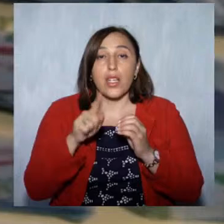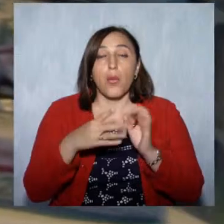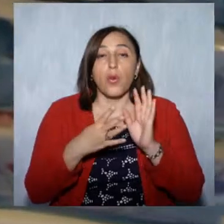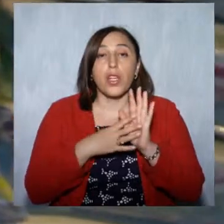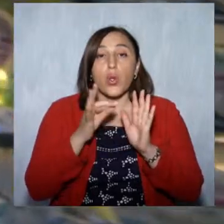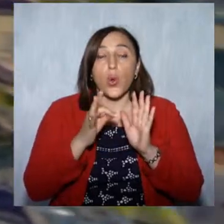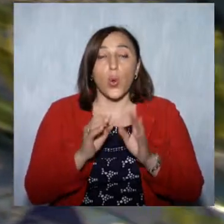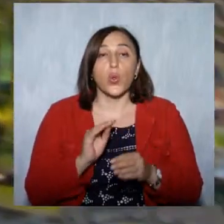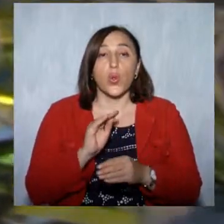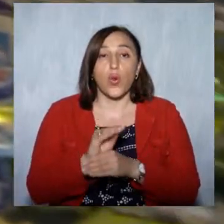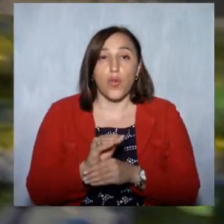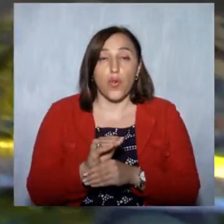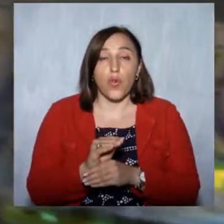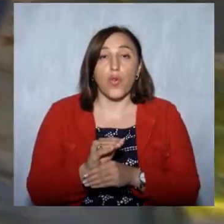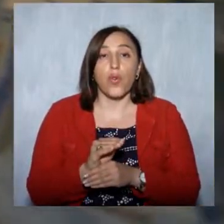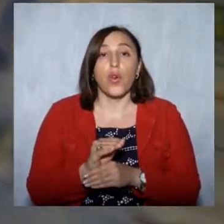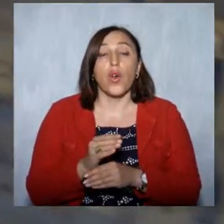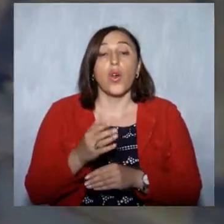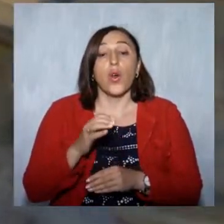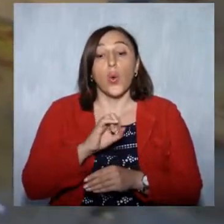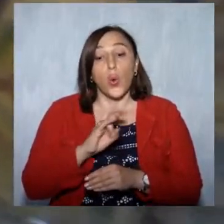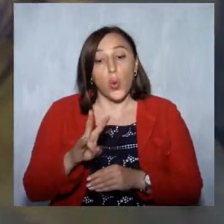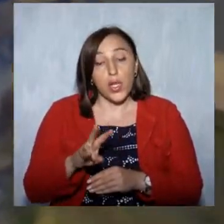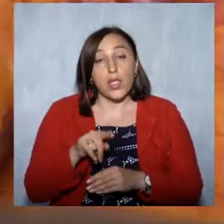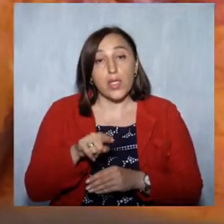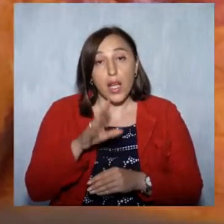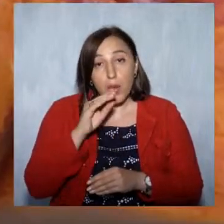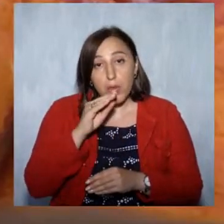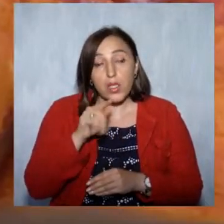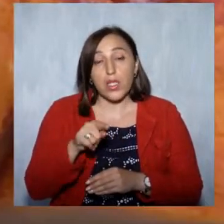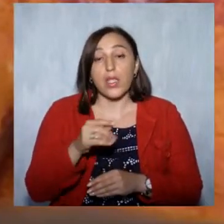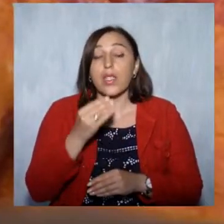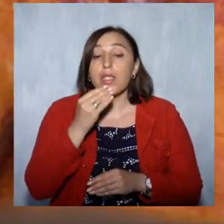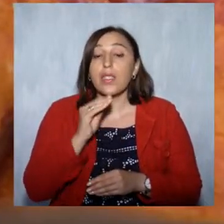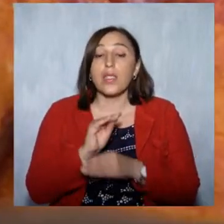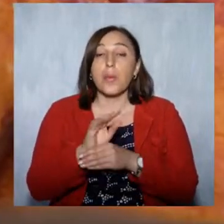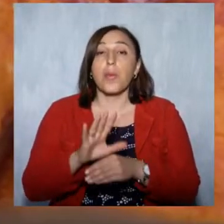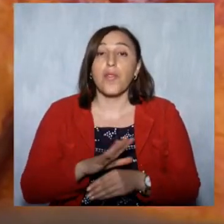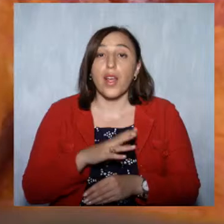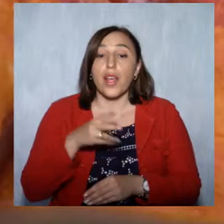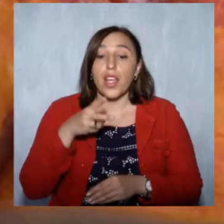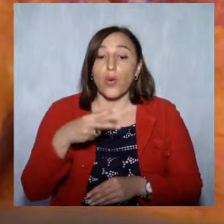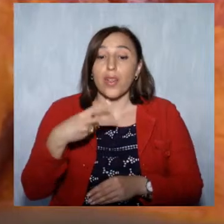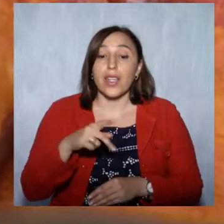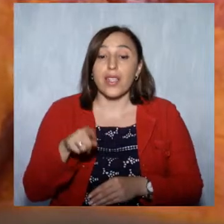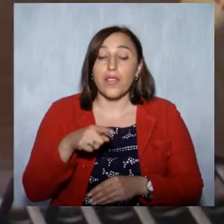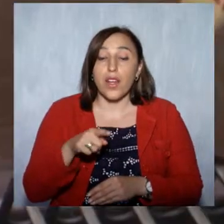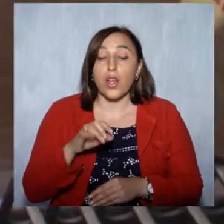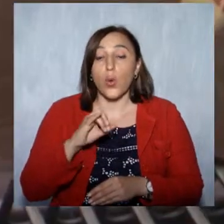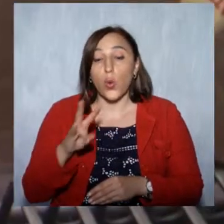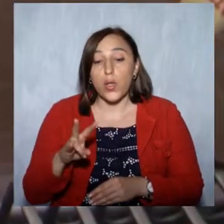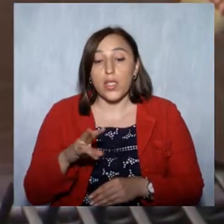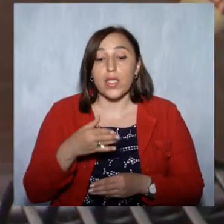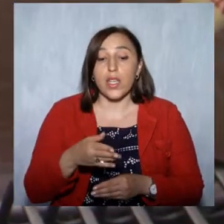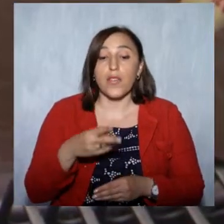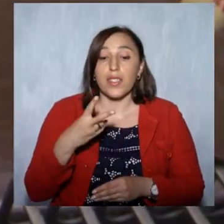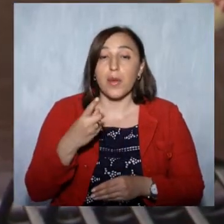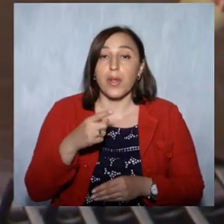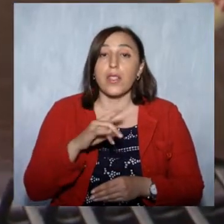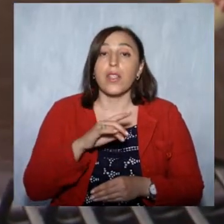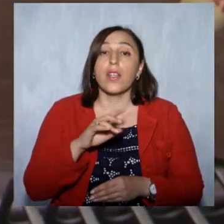13.9%-ով։ Նախորդ ռեկորդը պատկանում էր հունիսին, երբ սննդամթերքի գները 2020 թվականի նույն ամսվա համեմատ